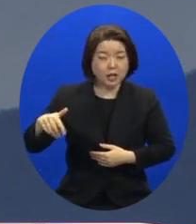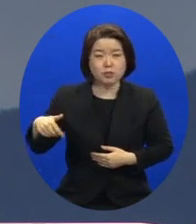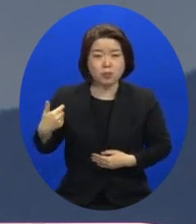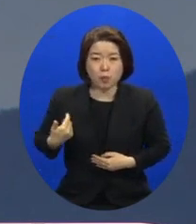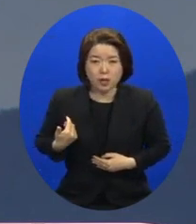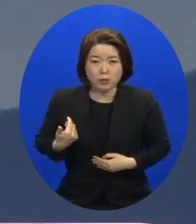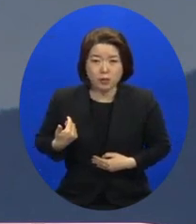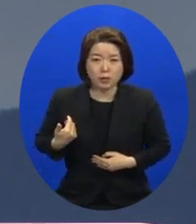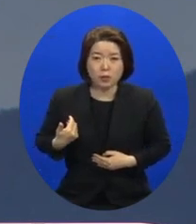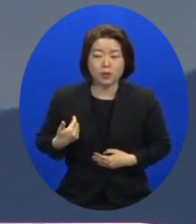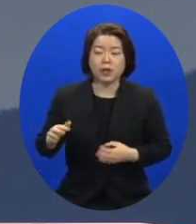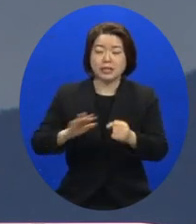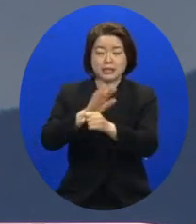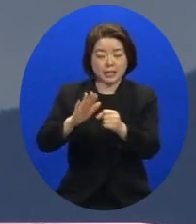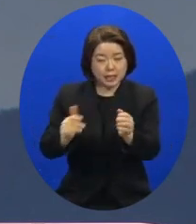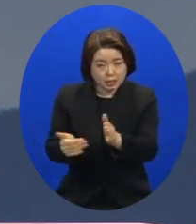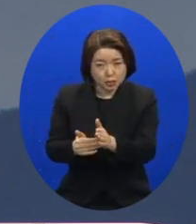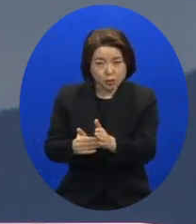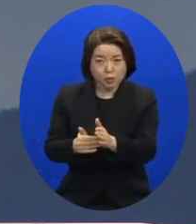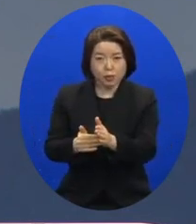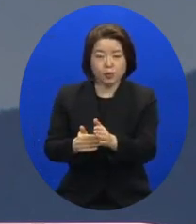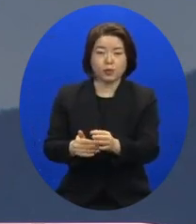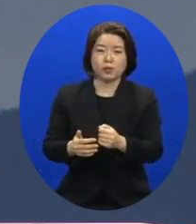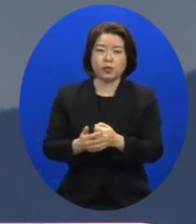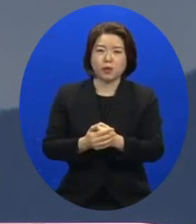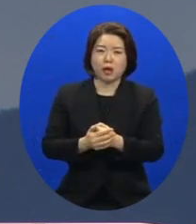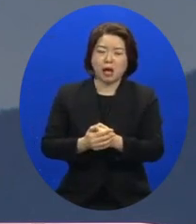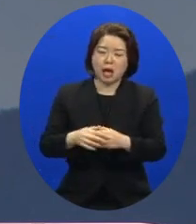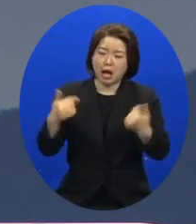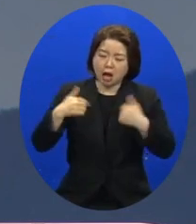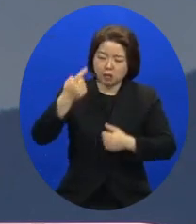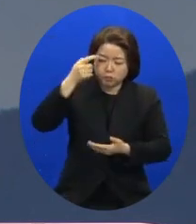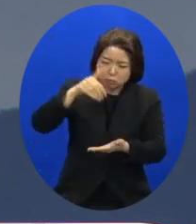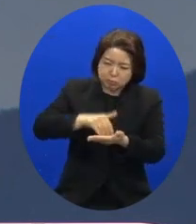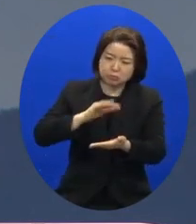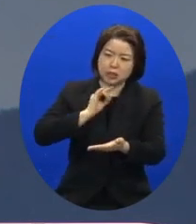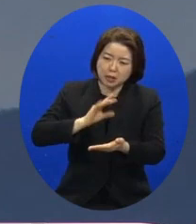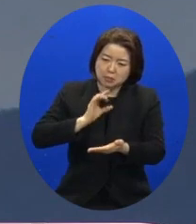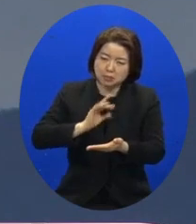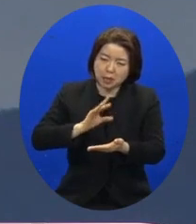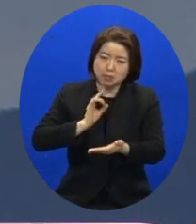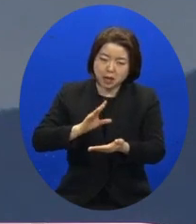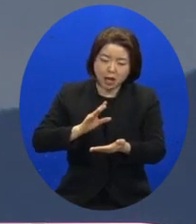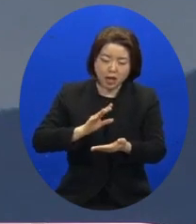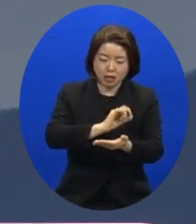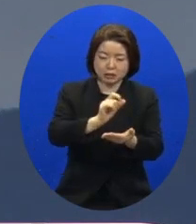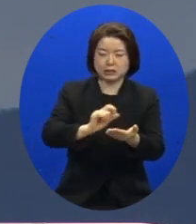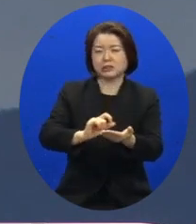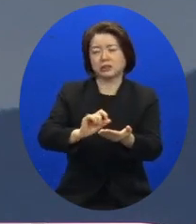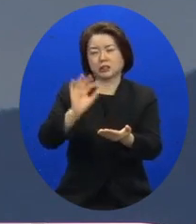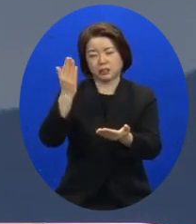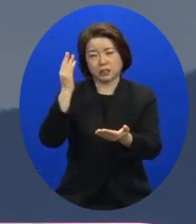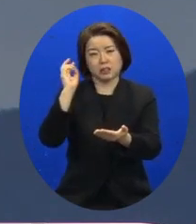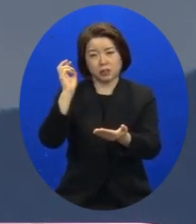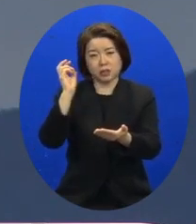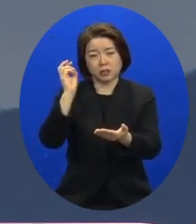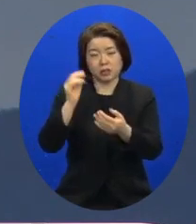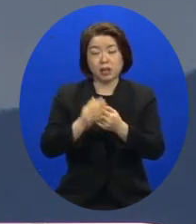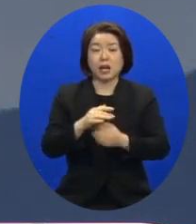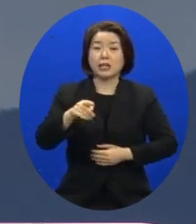몰랐어요, 사랑했어요, 맨 후회만 남는 것만 쓸 수밖에 없습니다.